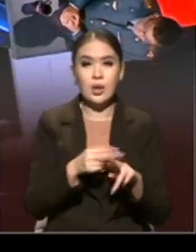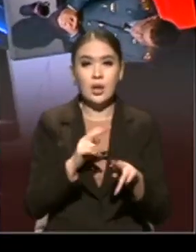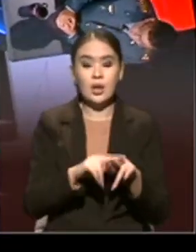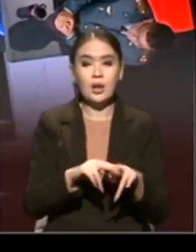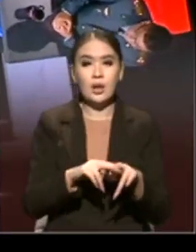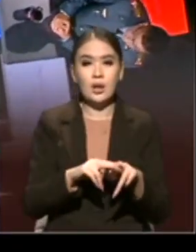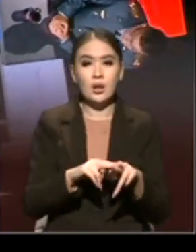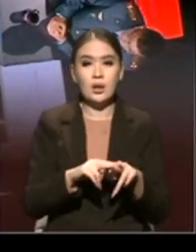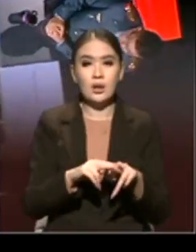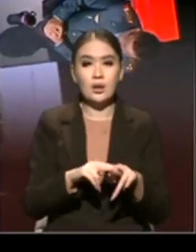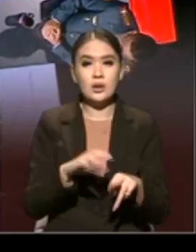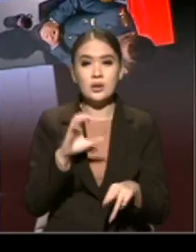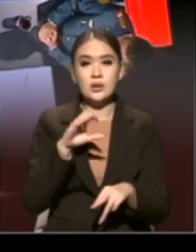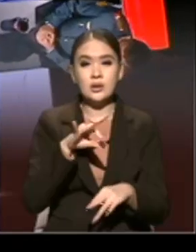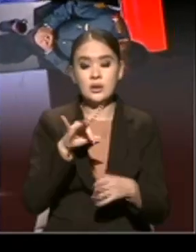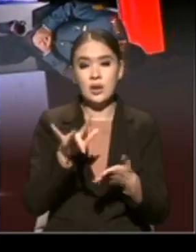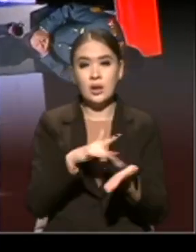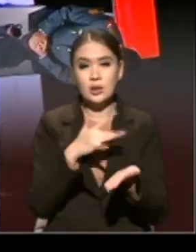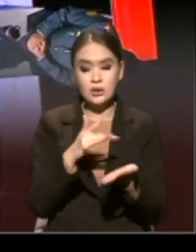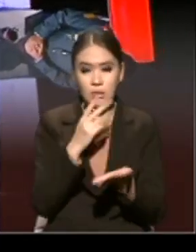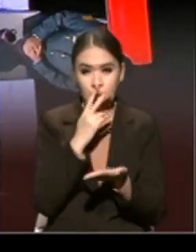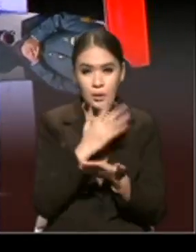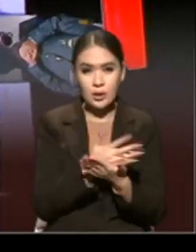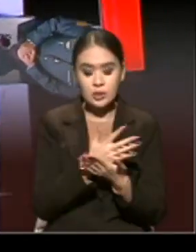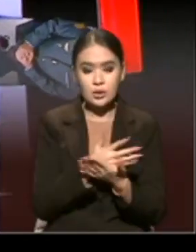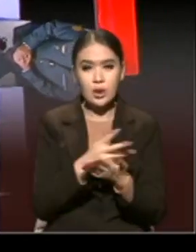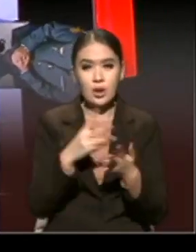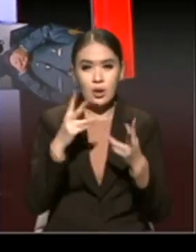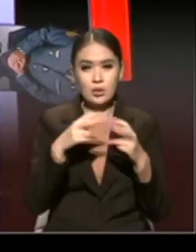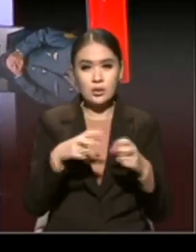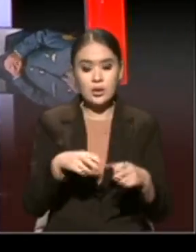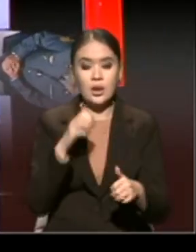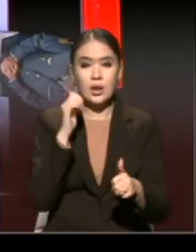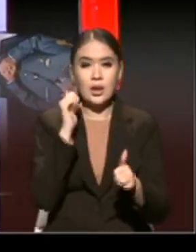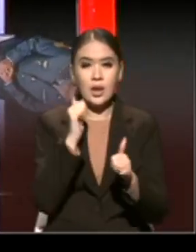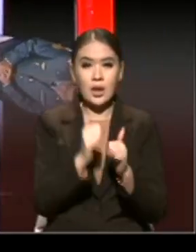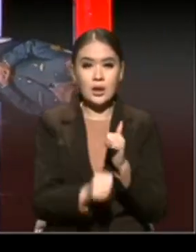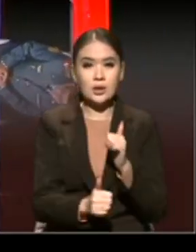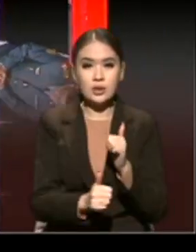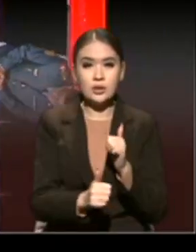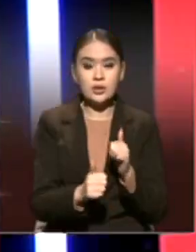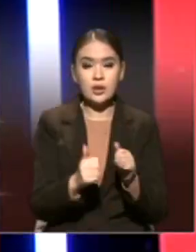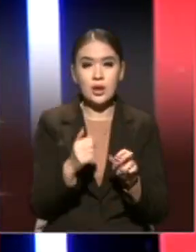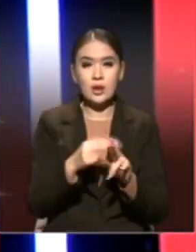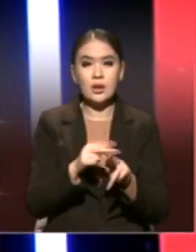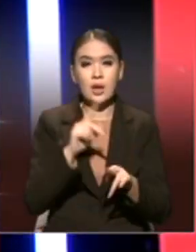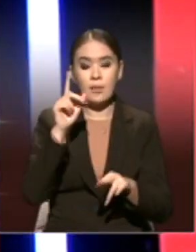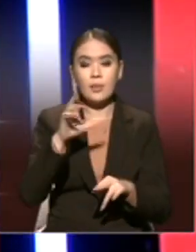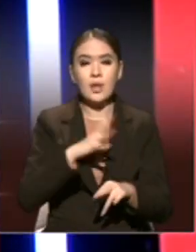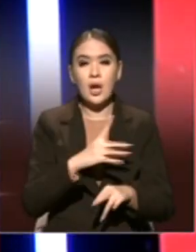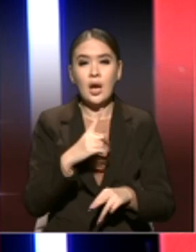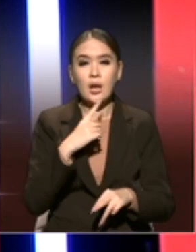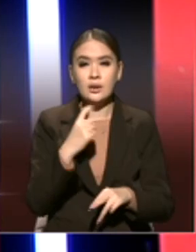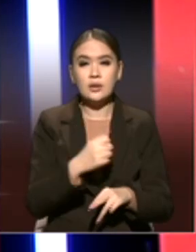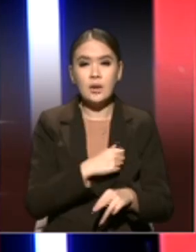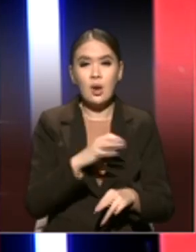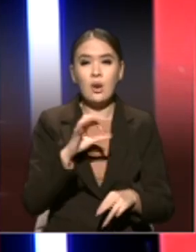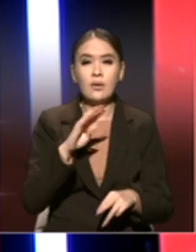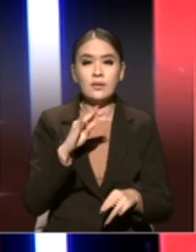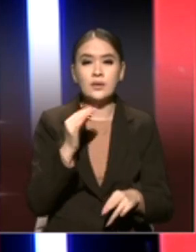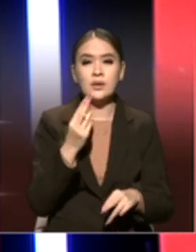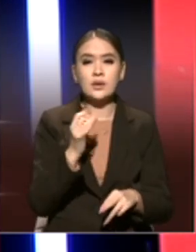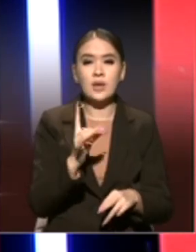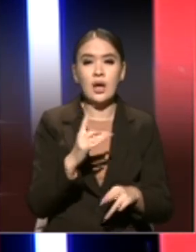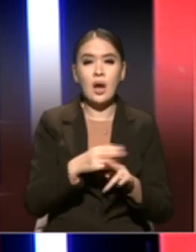парақшаңызды өткізбей оқиым. Сол кезде айттыңыздар, әрбір сол жақтағы әскеридің, әрбір офицердің